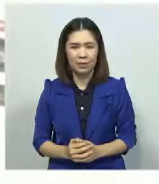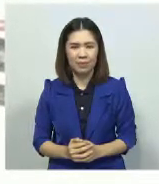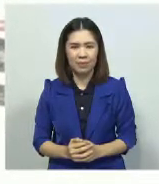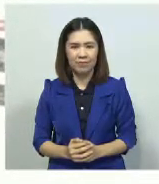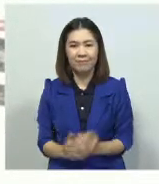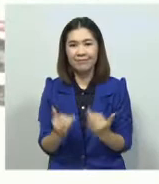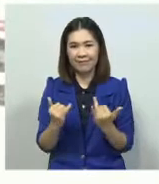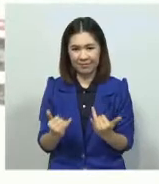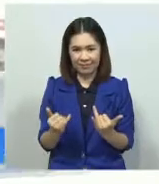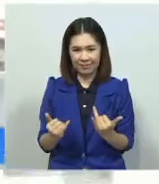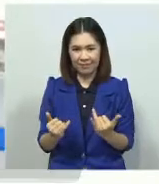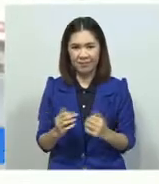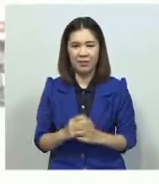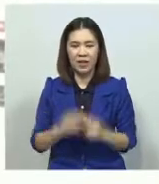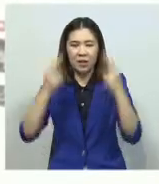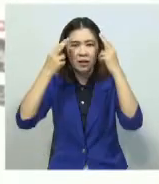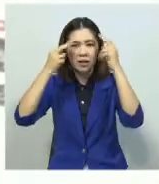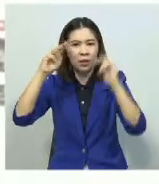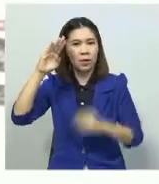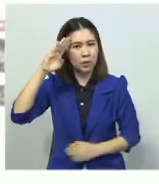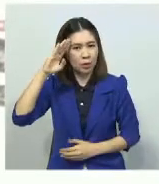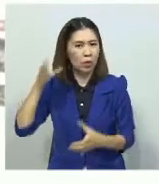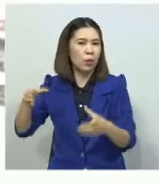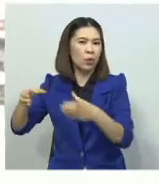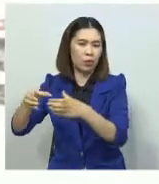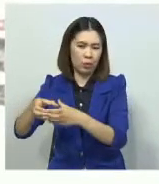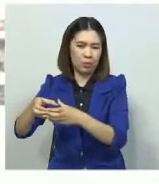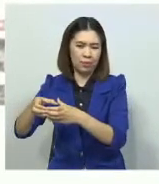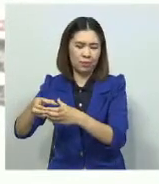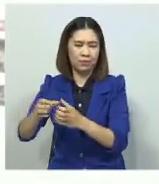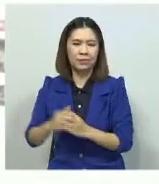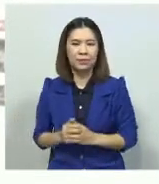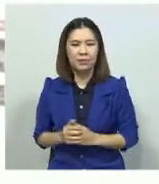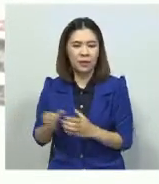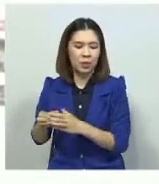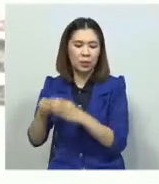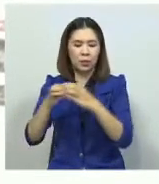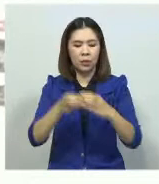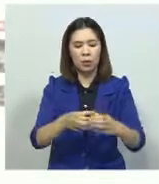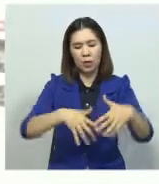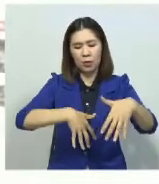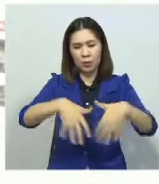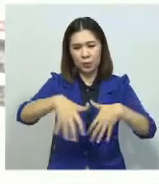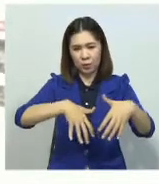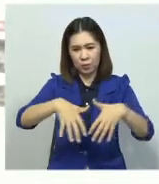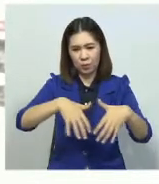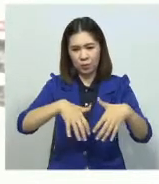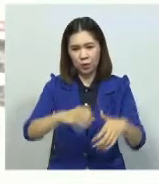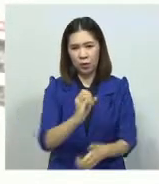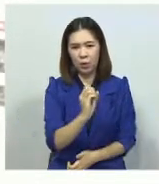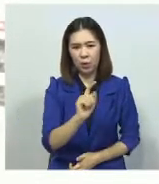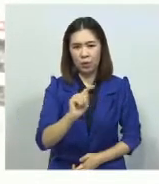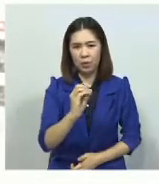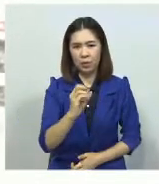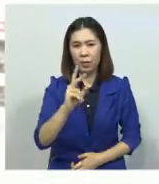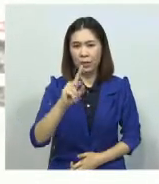และในขณะนี้ค่ะทางด้านของนายกรัฐมนตรีและคณะนะคะได้เดินทางไปยังชุมชนโอท็อปนวมินทร์บ้านหินลาดค่ะ